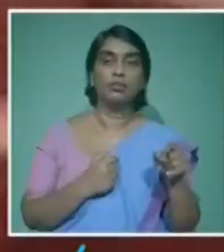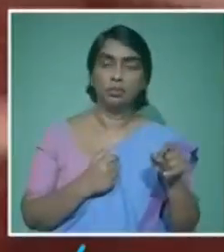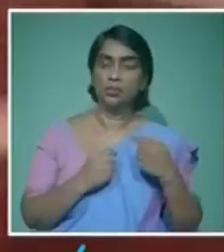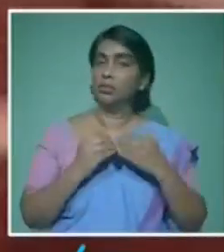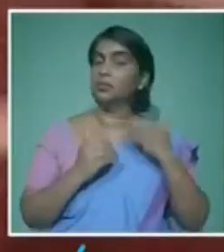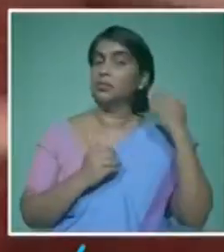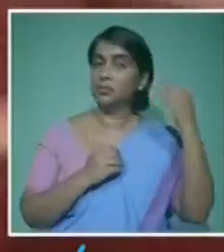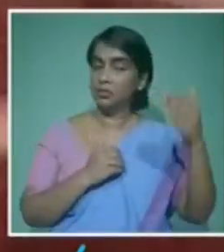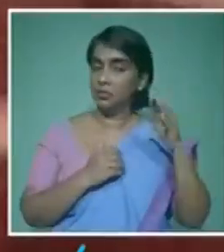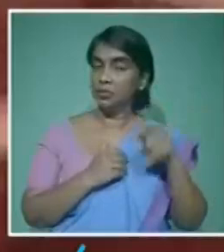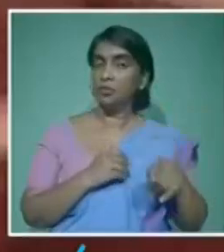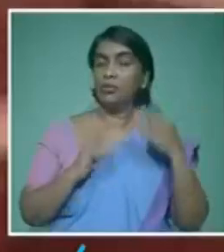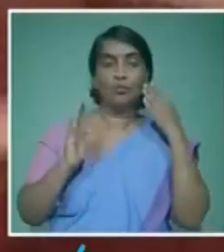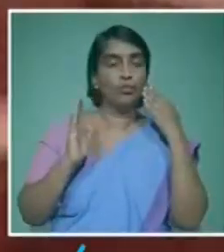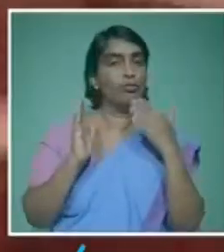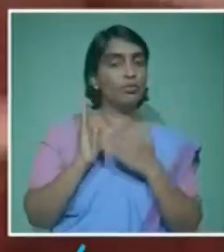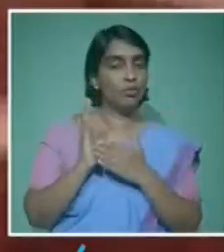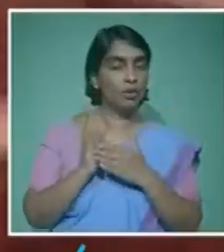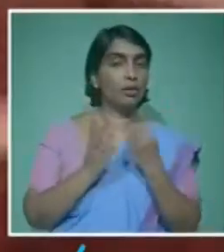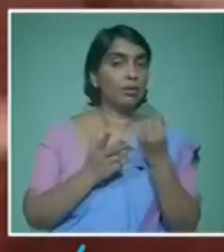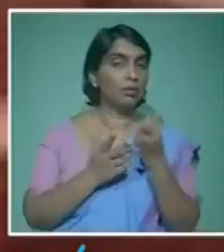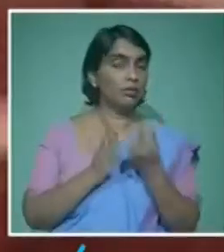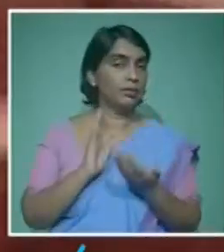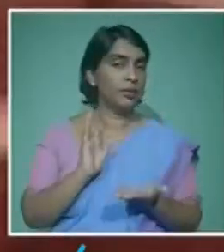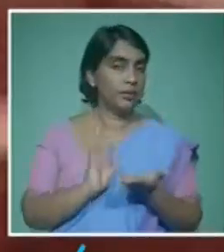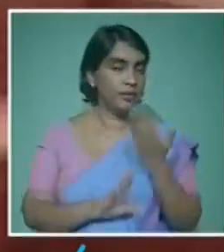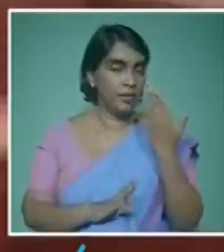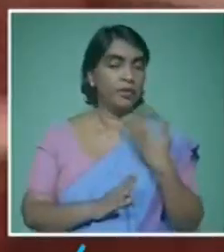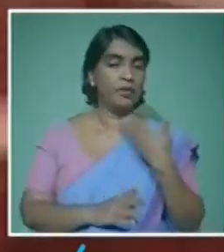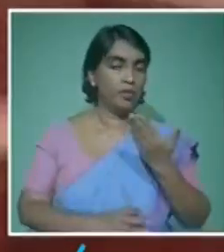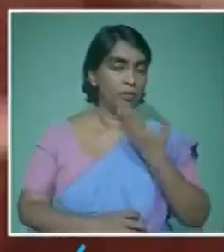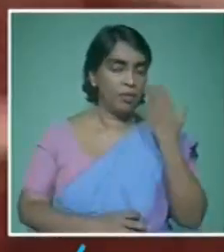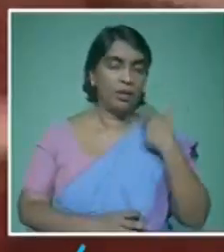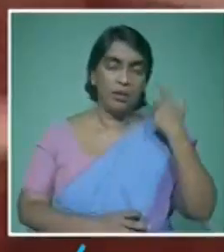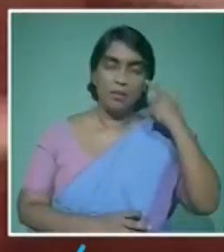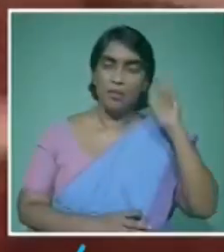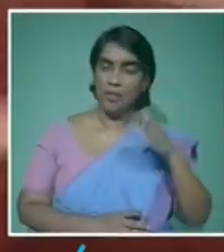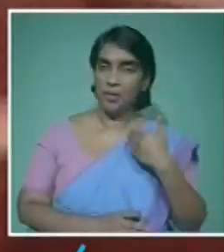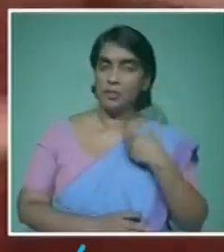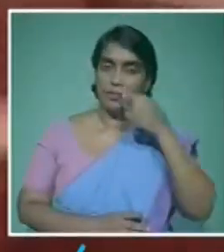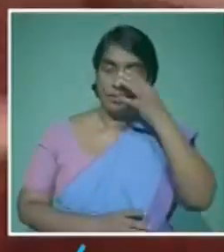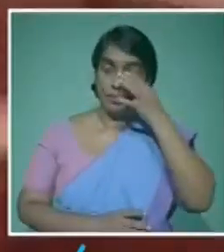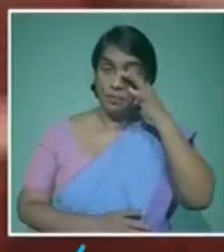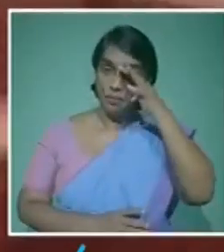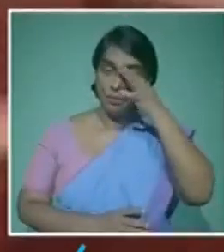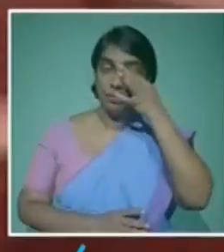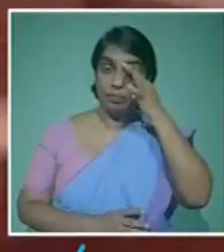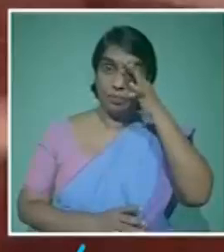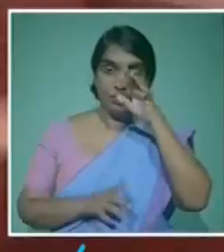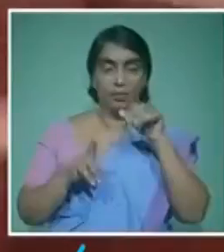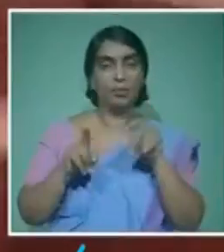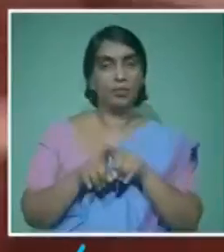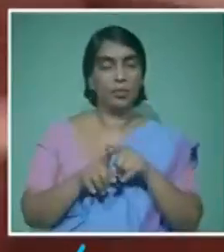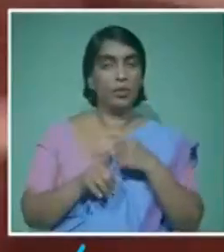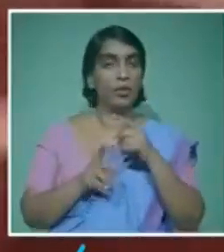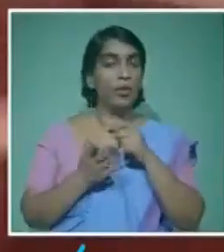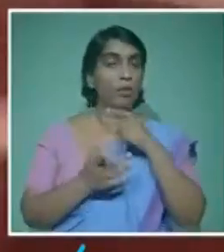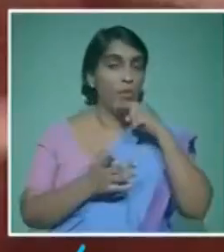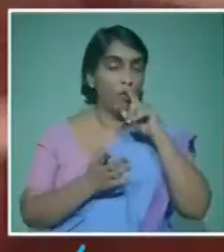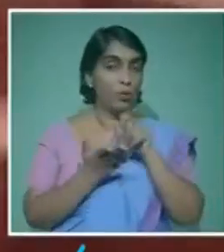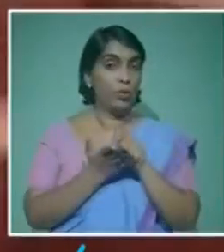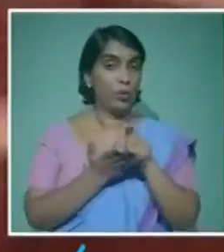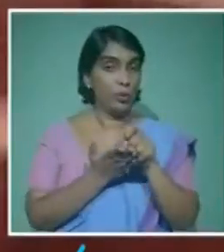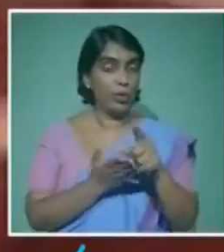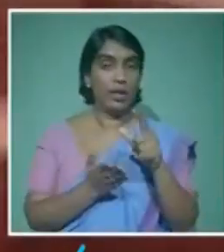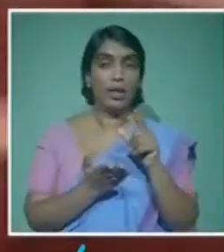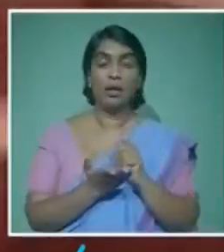ஒதுக்கீடுகளை பெற முடியும் என நம்புகின்றேன். நன்னீர் மீனின குஞ்சுகள் மட்டுமின்றி கடல் அட்டை குஞ்சுகள், இறால் குஞ்சுகள், பாலை,